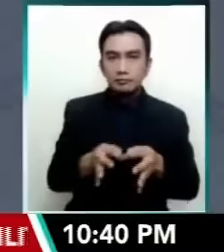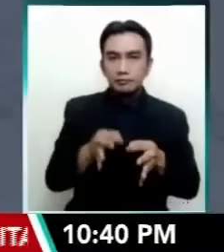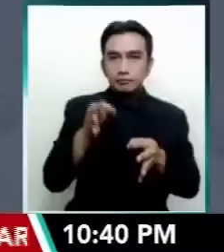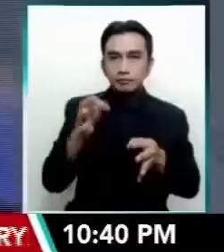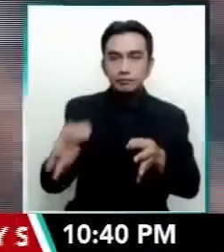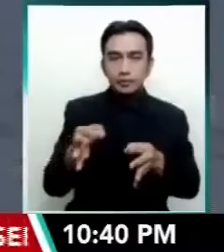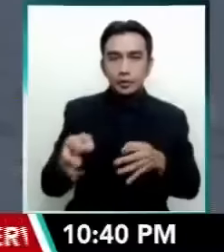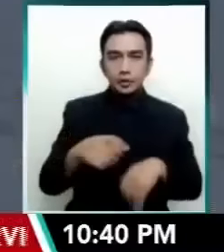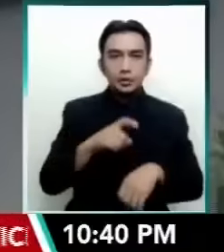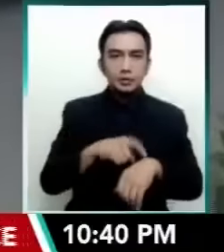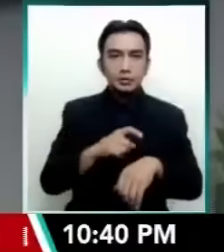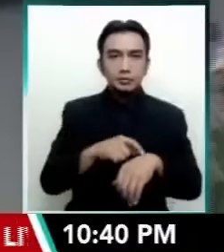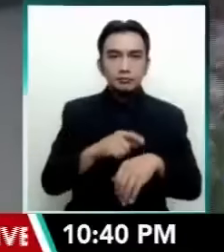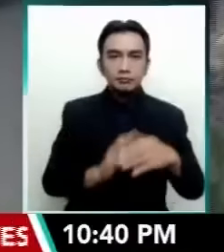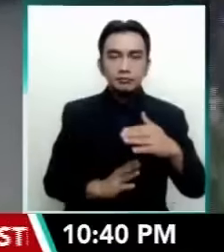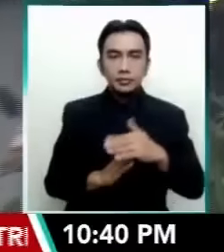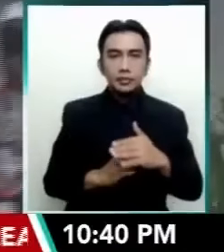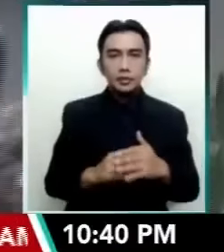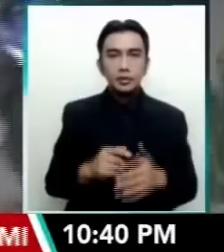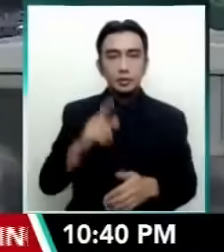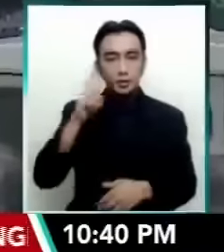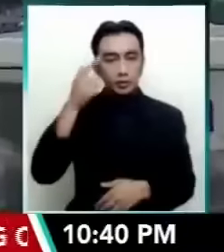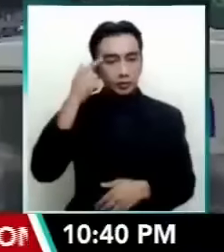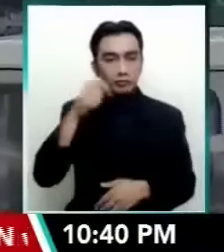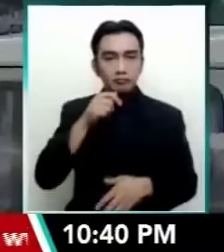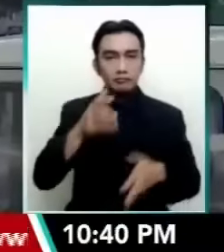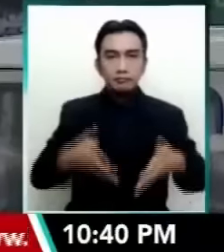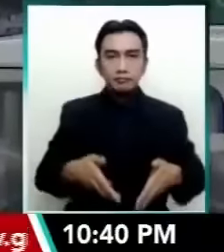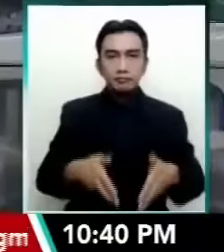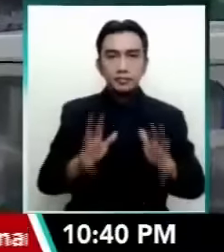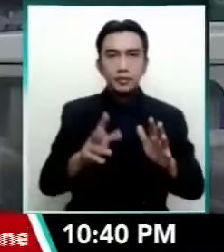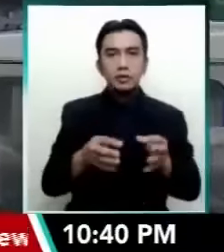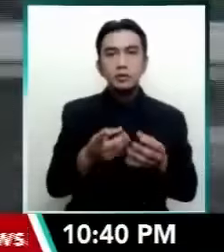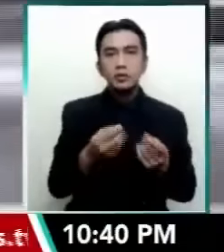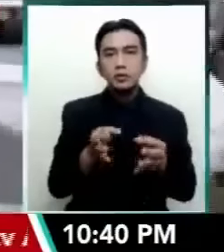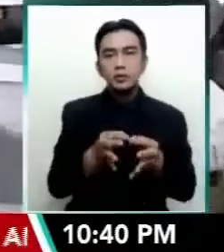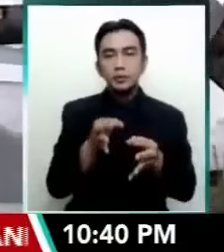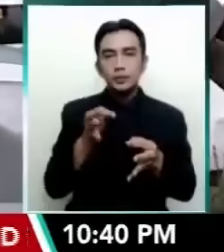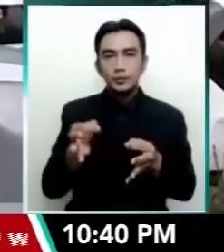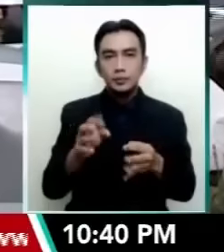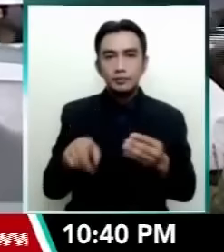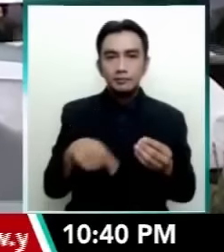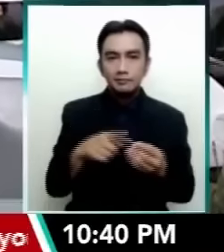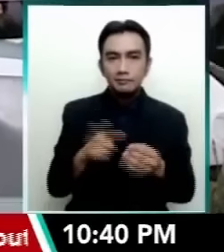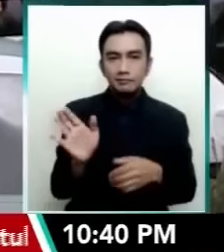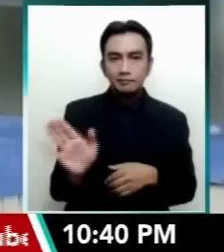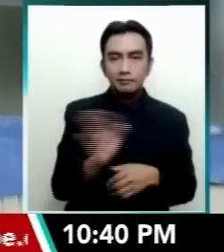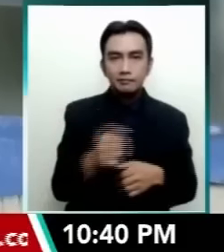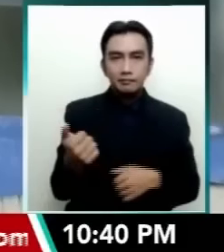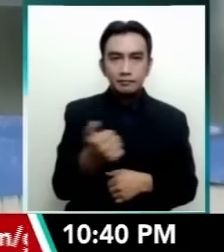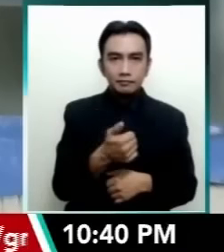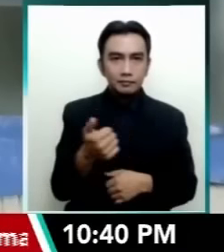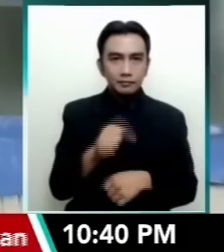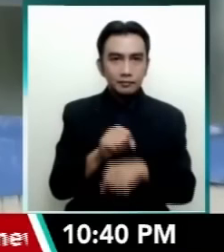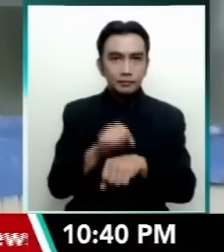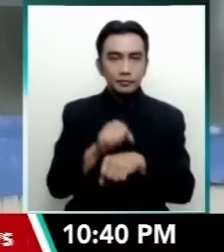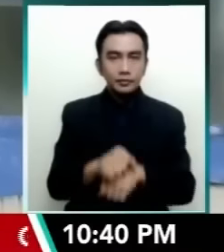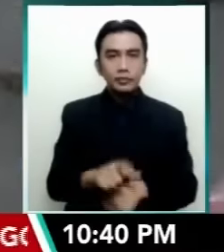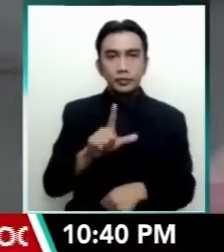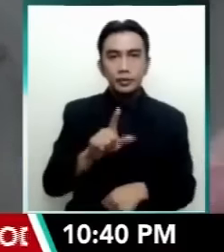rin daw papayagan ng gobyerno na mantala ng ilan ang karamihan sa mga operators. Inulit din ng LTFRB na walang